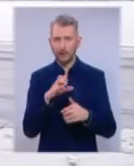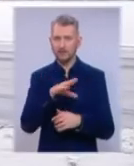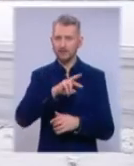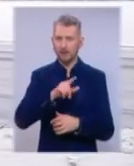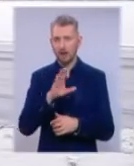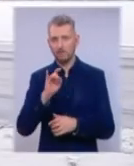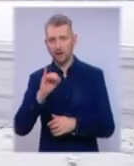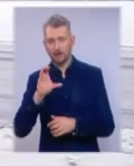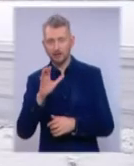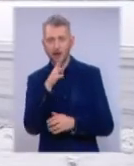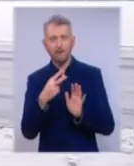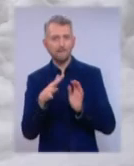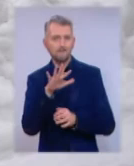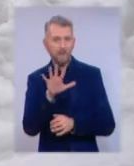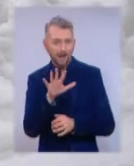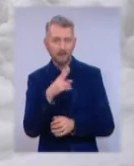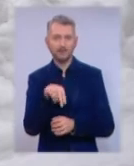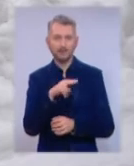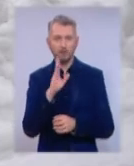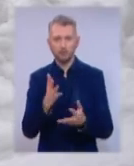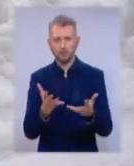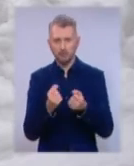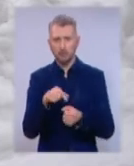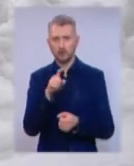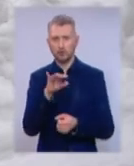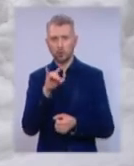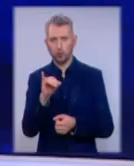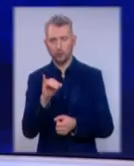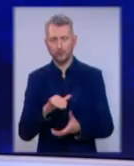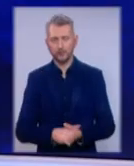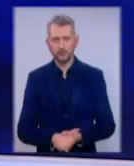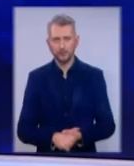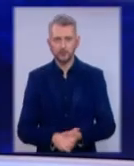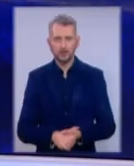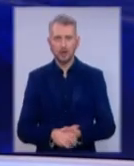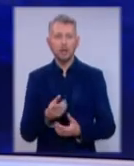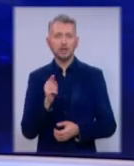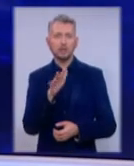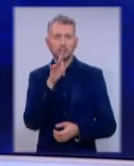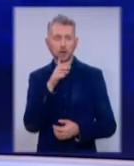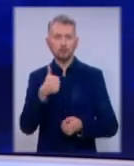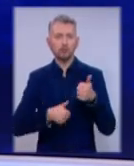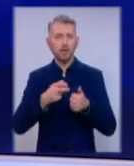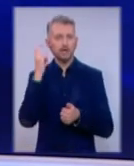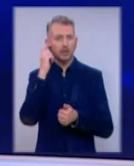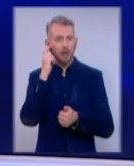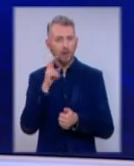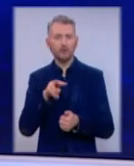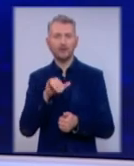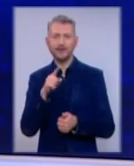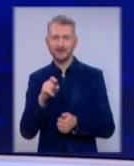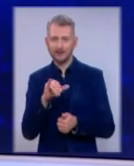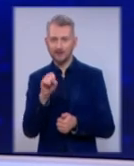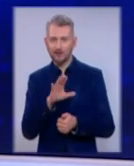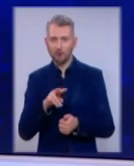«Верес» і о 17-й «Динамо» прийматиме «Зорю». Ну і тим часом суперник киян у Лізі